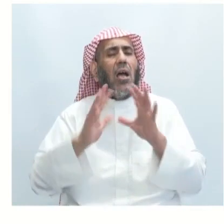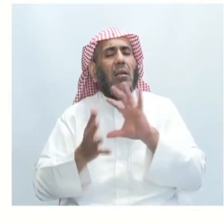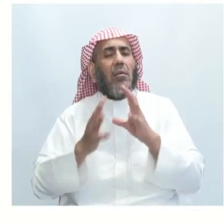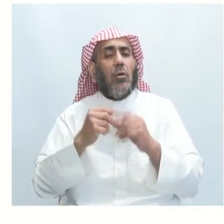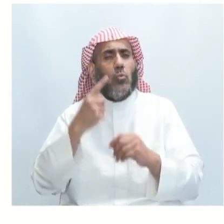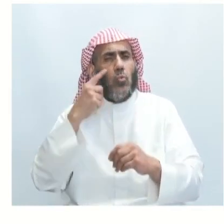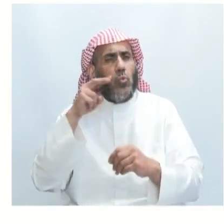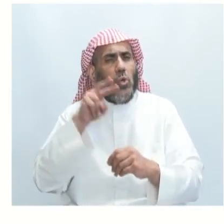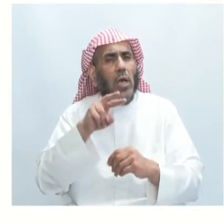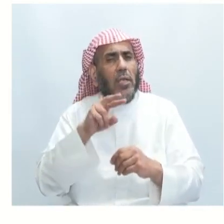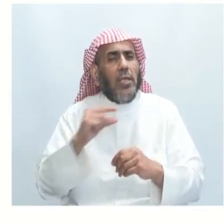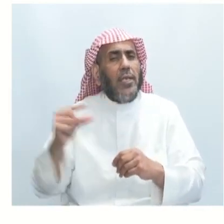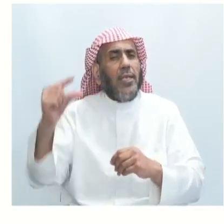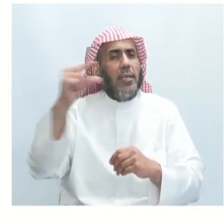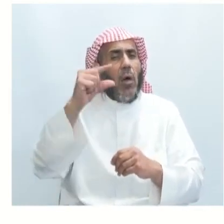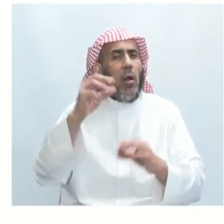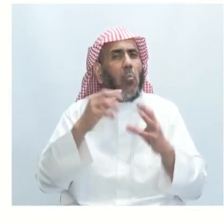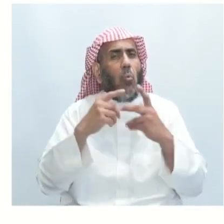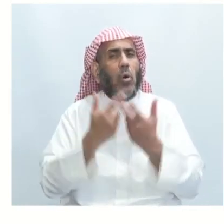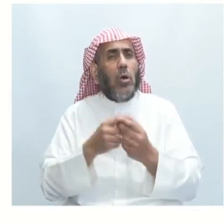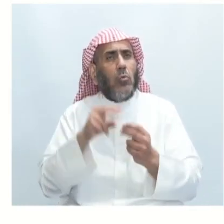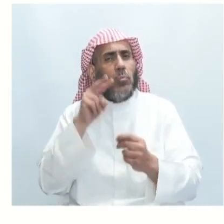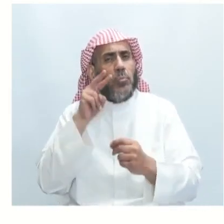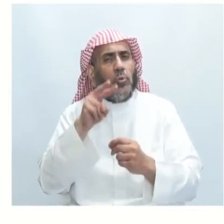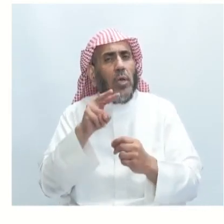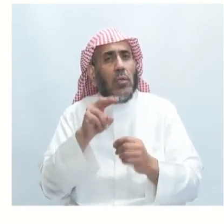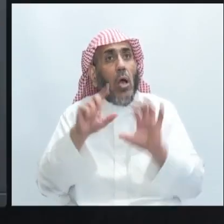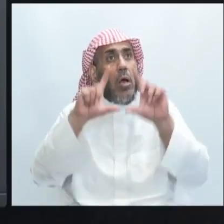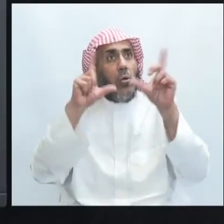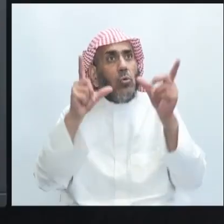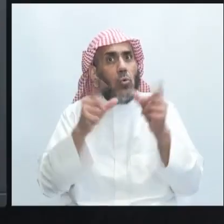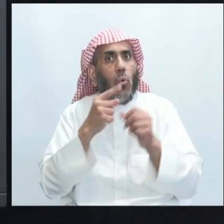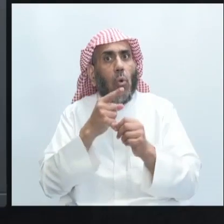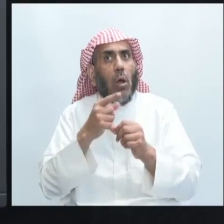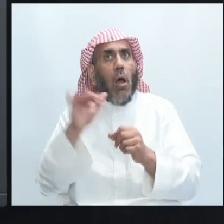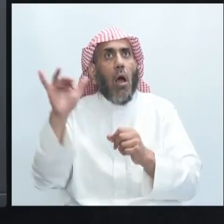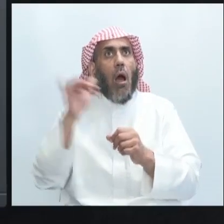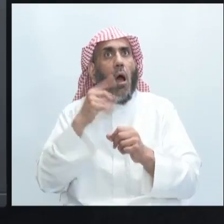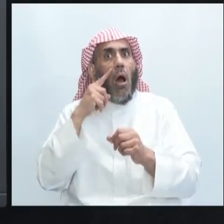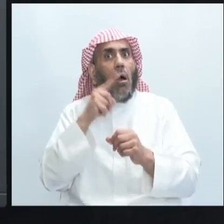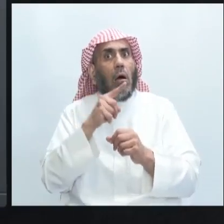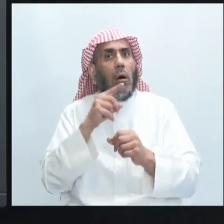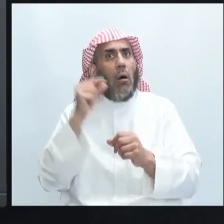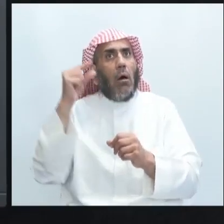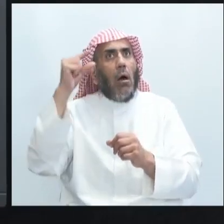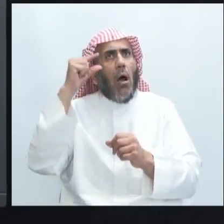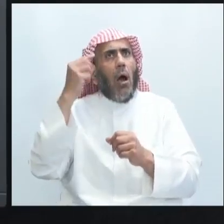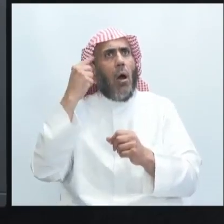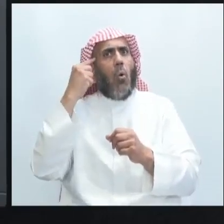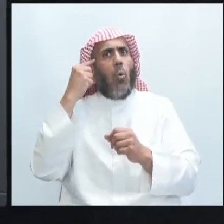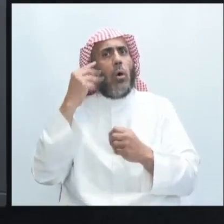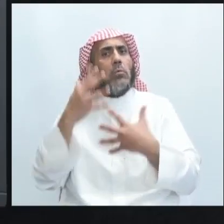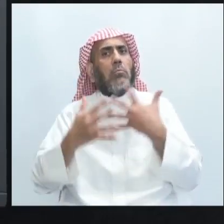قد نشاهد عباره معينه قد نشاهد صوره معينه ترجعنا او